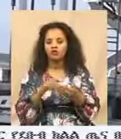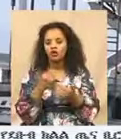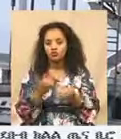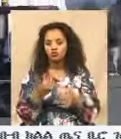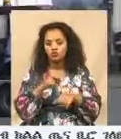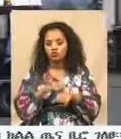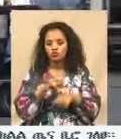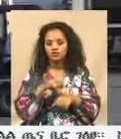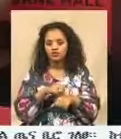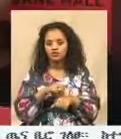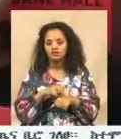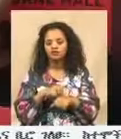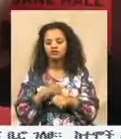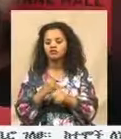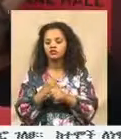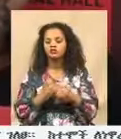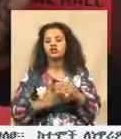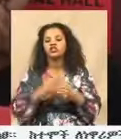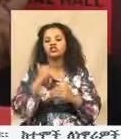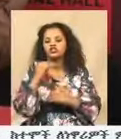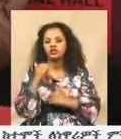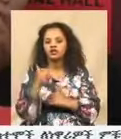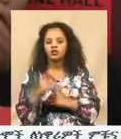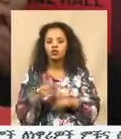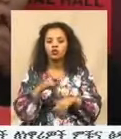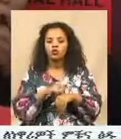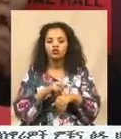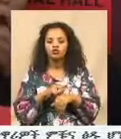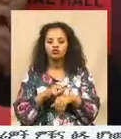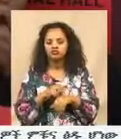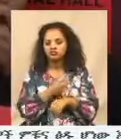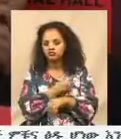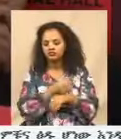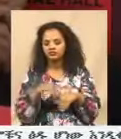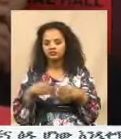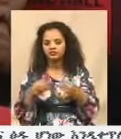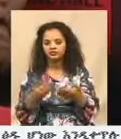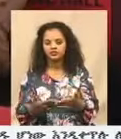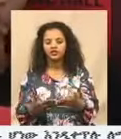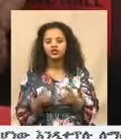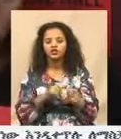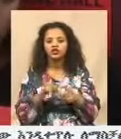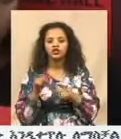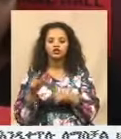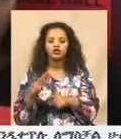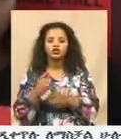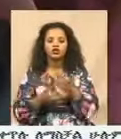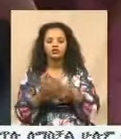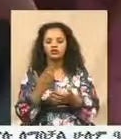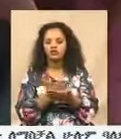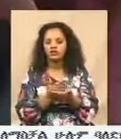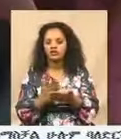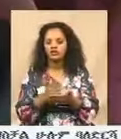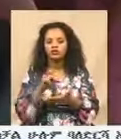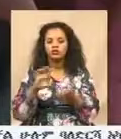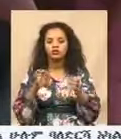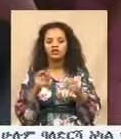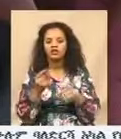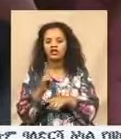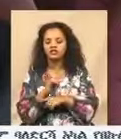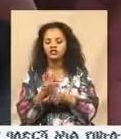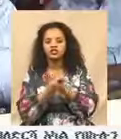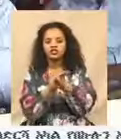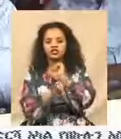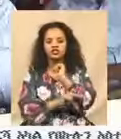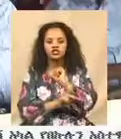ወቅት ከህብረተሰቡ ቸልተኝነት ባሻገር ሚዲያዎችም በዛው ልክ ተዘናግተዋል የሚሉት ደግሞ የውይይቱ ተሳታፊ የደቡብ ሬዲዮና ቴሌቪዥን